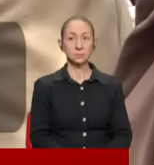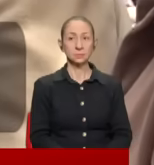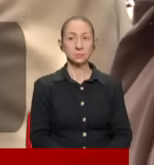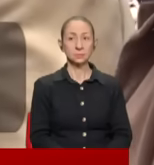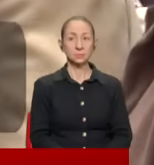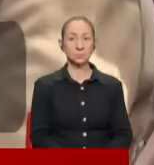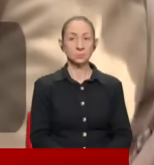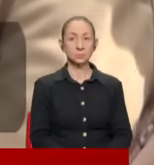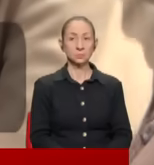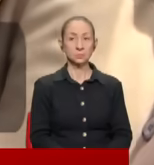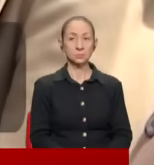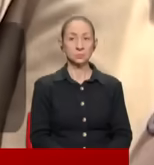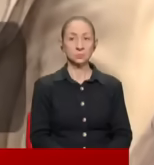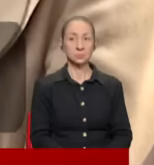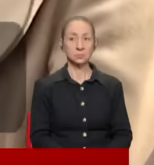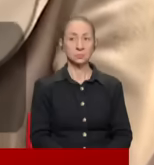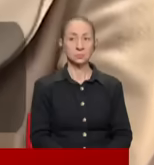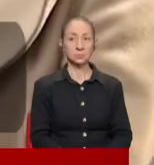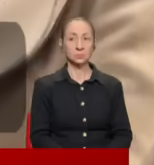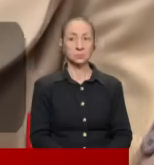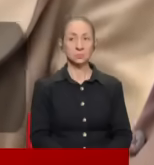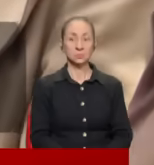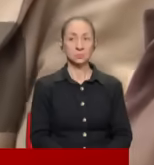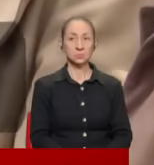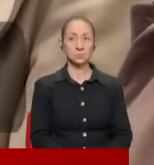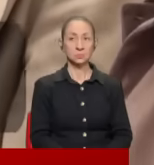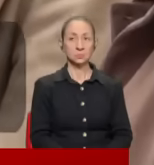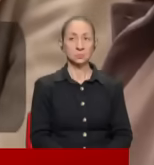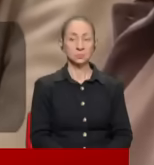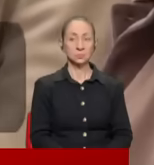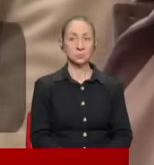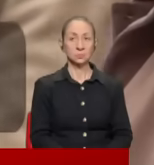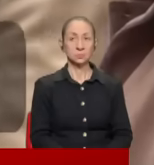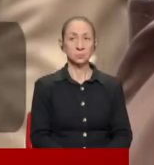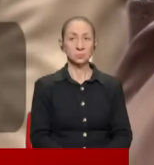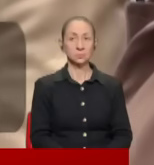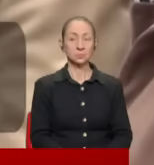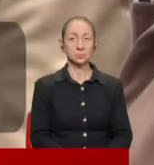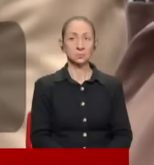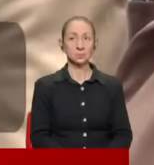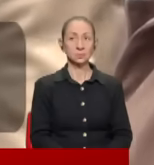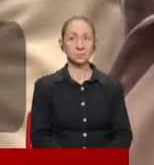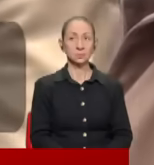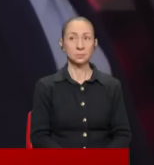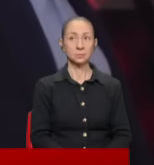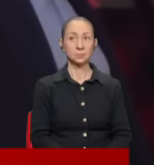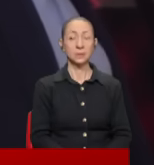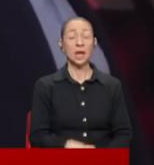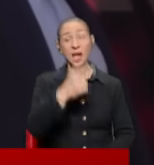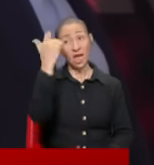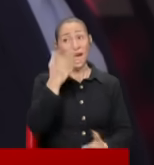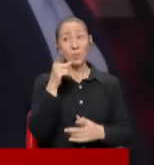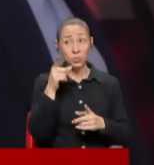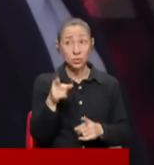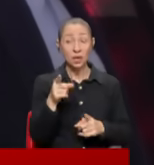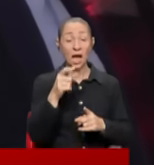Şehircilik İklim Bakanımız, diğer bakanlarımız aradılar bizi. Ne yapabiliyorsak Ankara'ya açık çek dediler, onu söyleyeyim. Eğer bunun